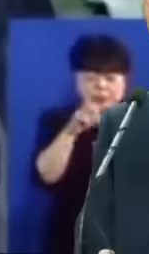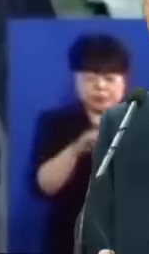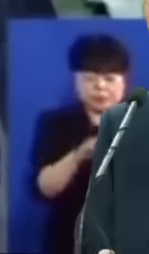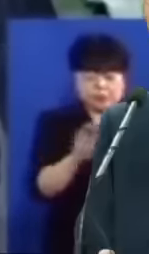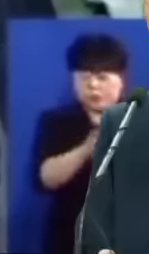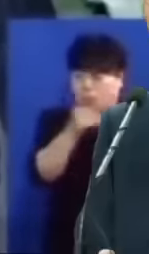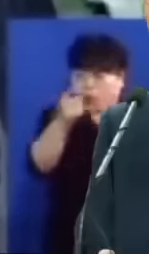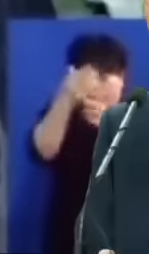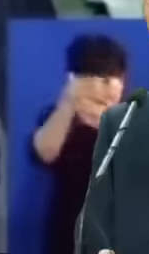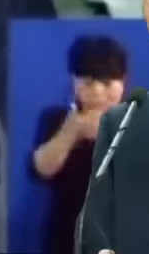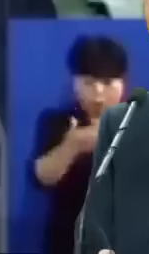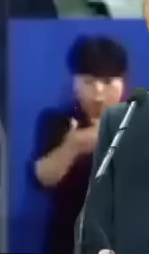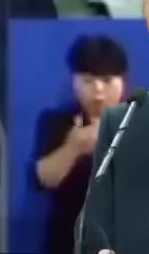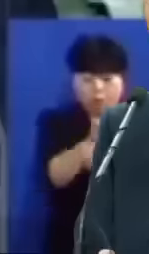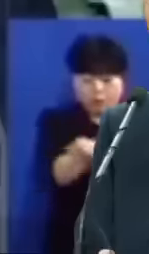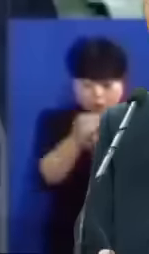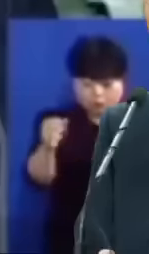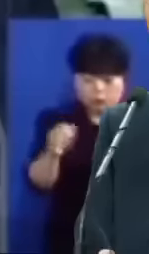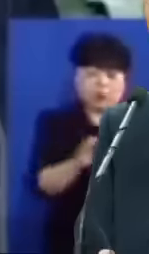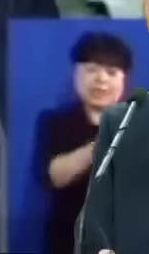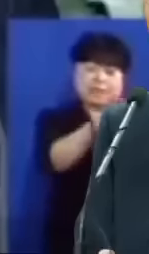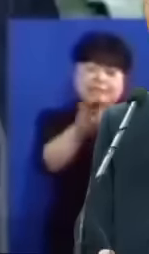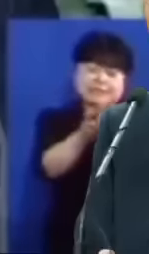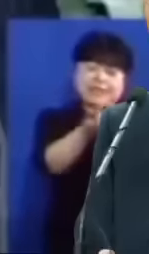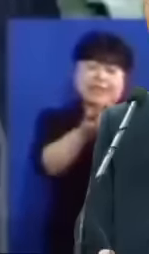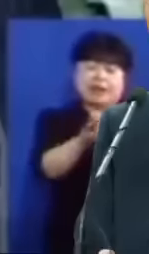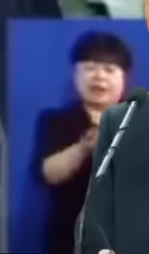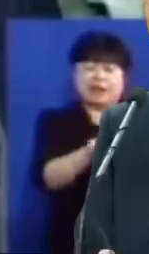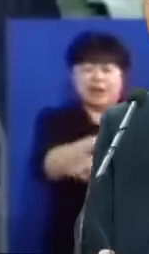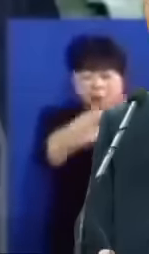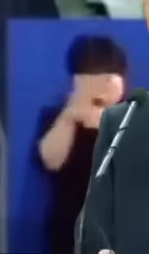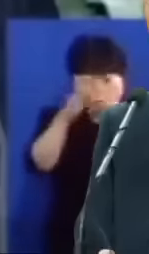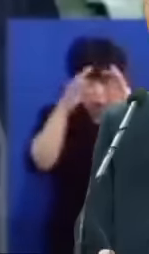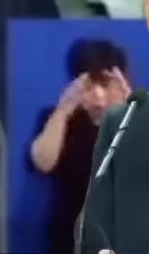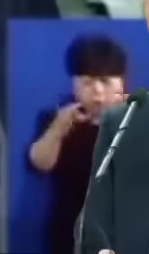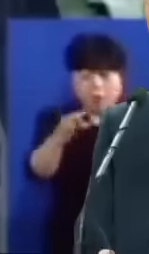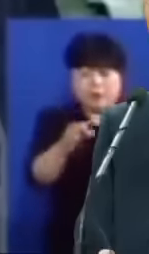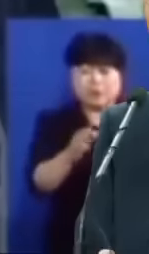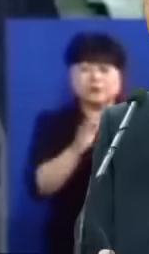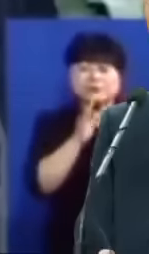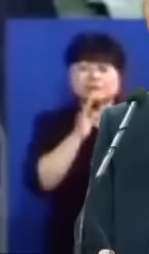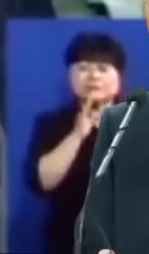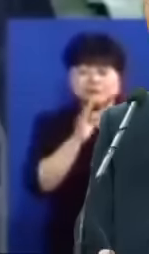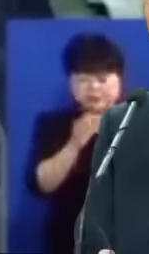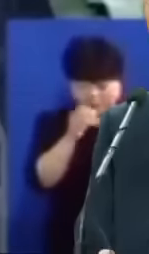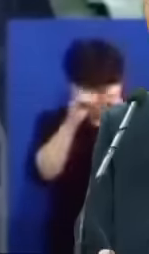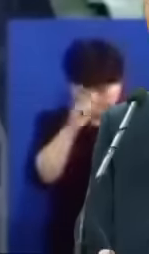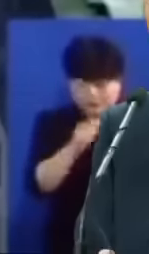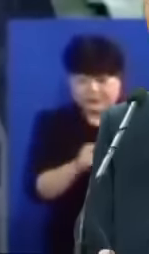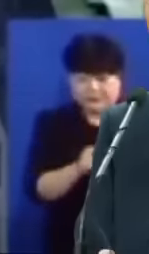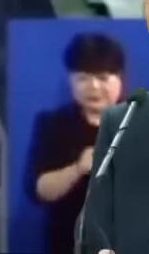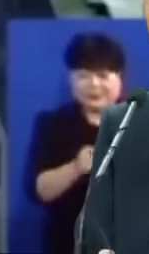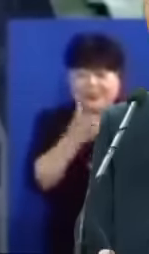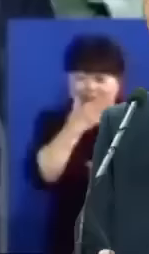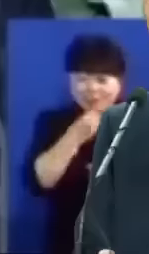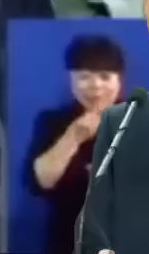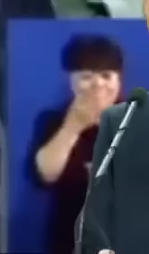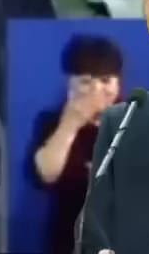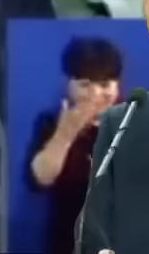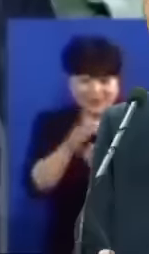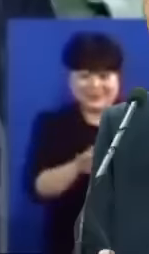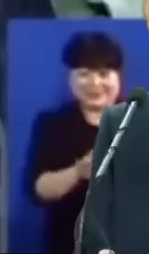원한이 치료받고 용서와 사랑으로 모든 것을 보아야 긍정적으로 보고 행복하게 살 수 있는